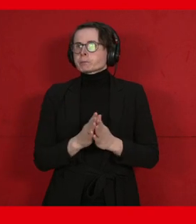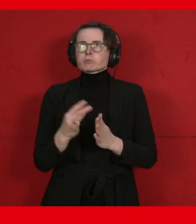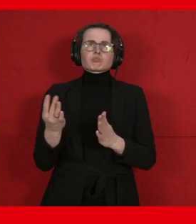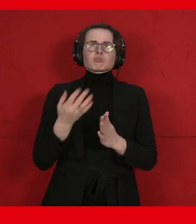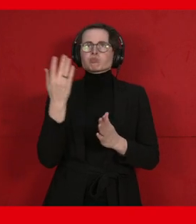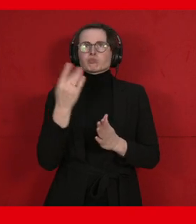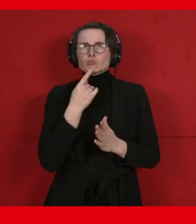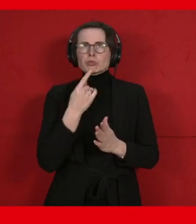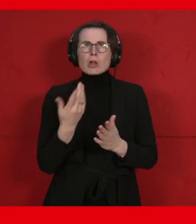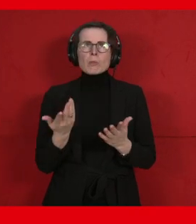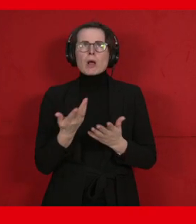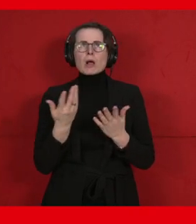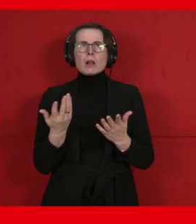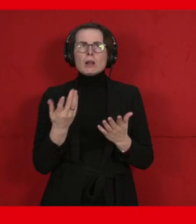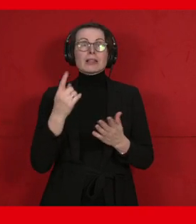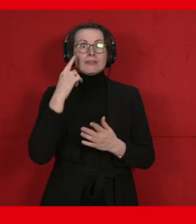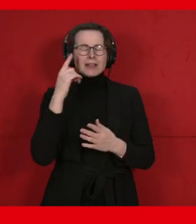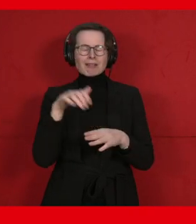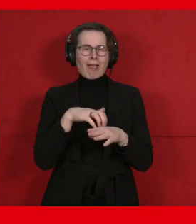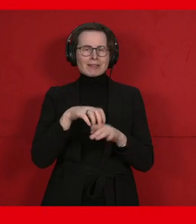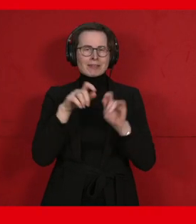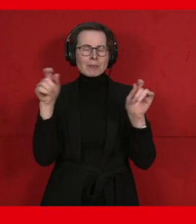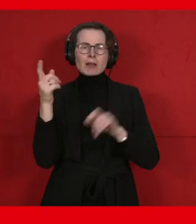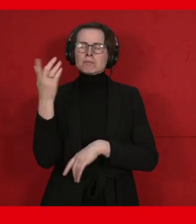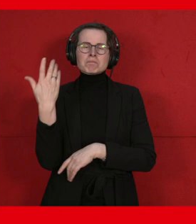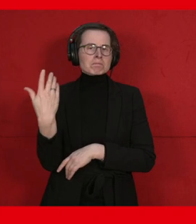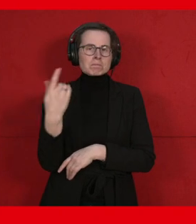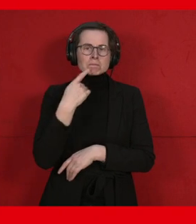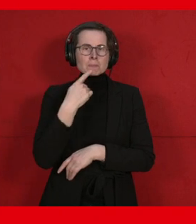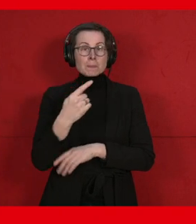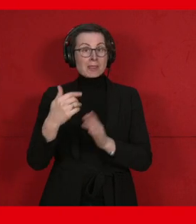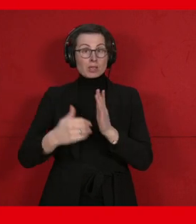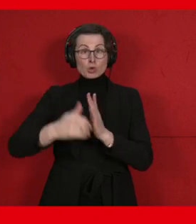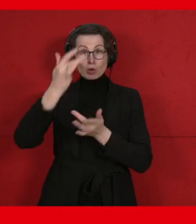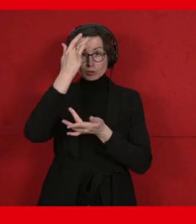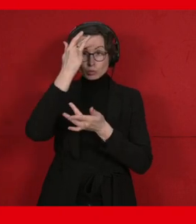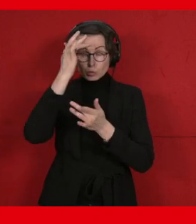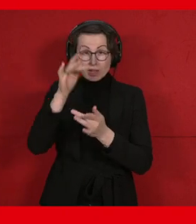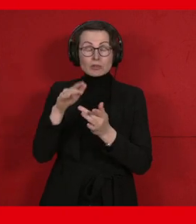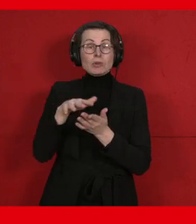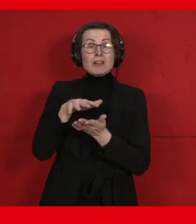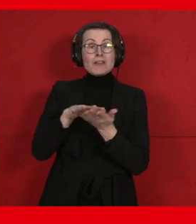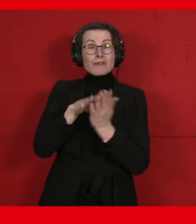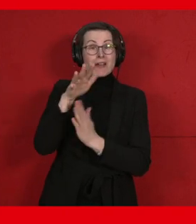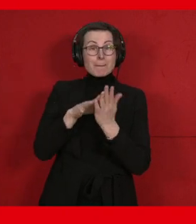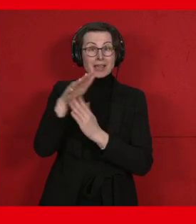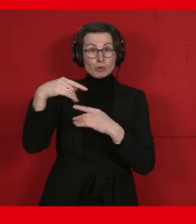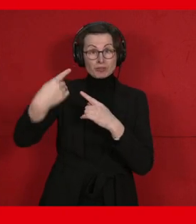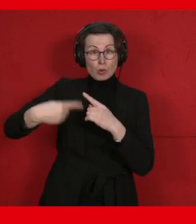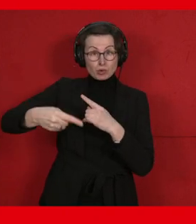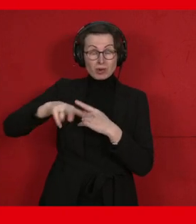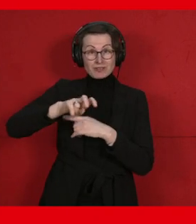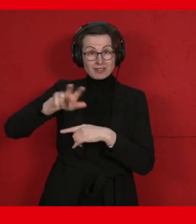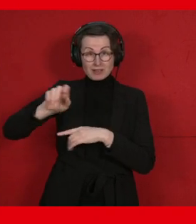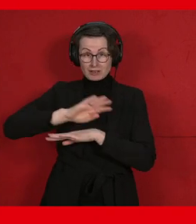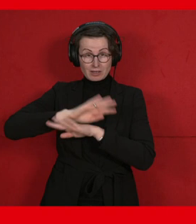wir mal ganz, ich weiß, es ist ein Reizthema, keine Neuzulassung von Verbrennungsmotoren ab 2030 mehr. Das